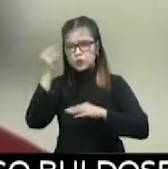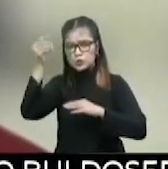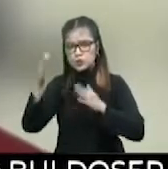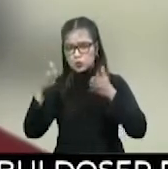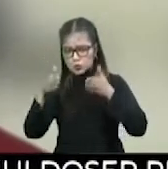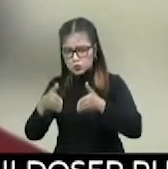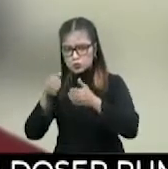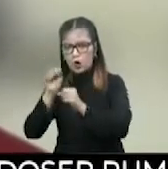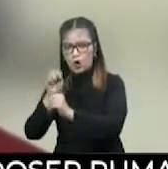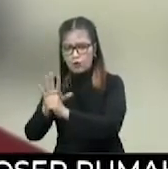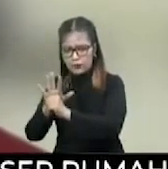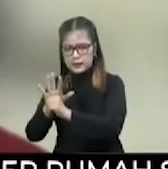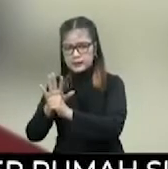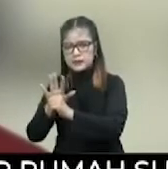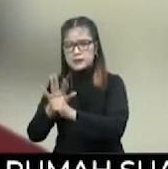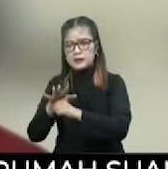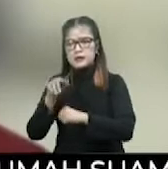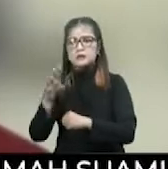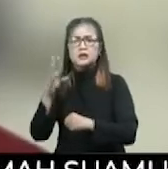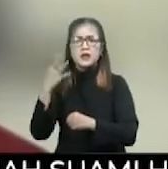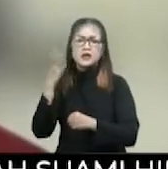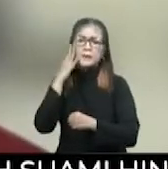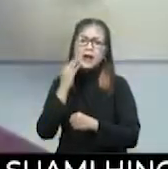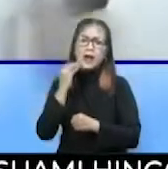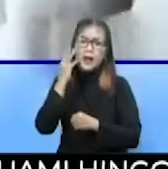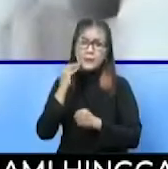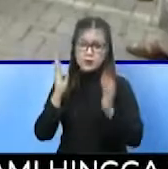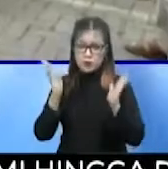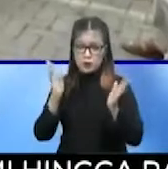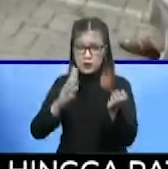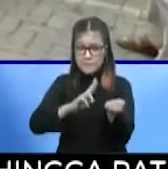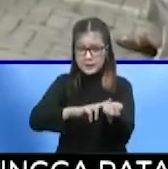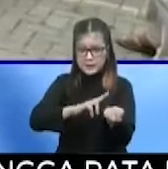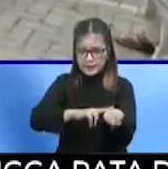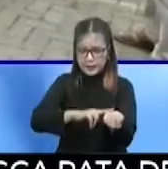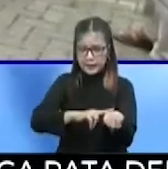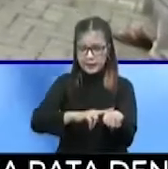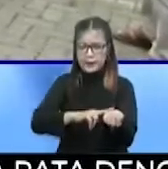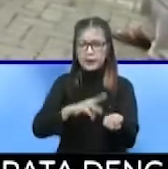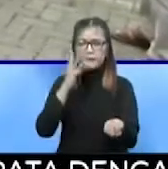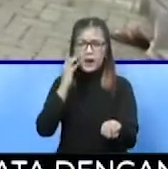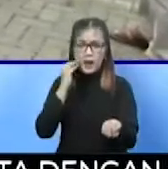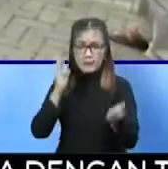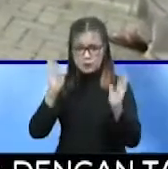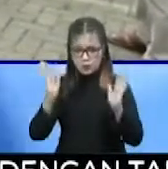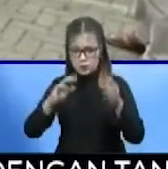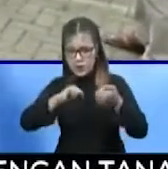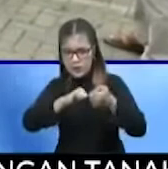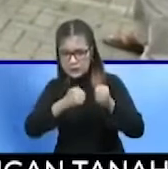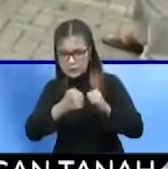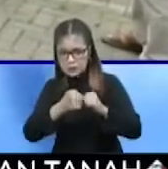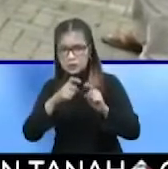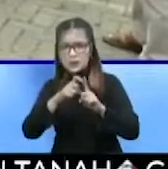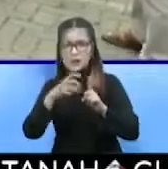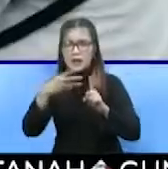COVID, kami sudah berpengalaman untuk pasien yang banyak. Kita sudah berpengalaman dengan kasus-kasus Delta